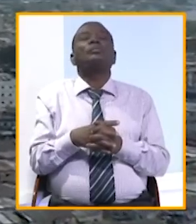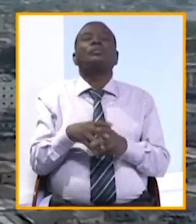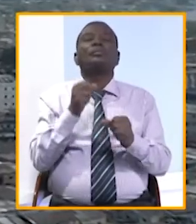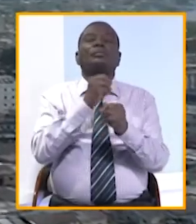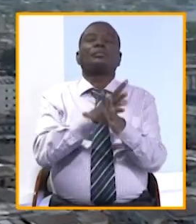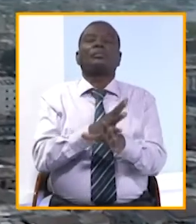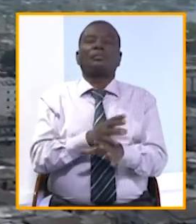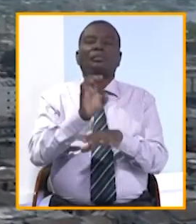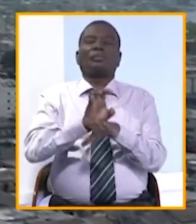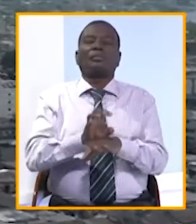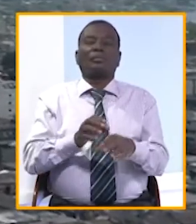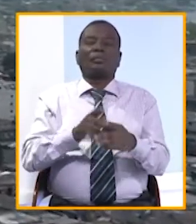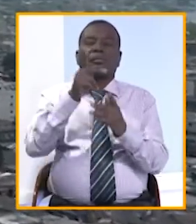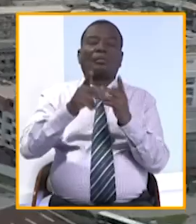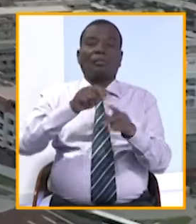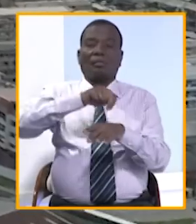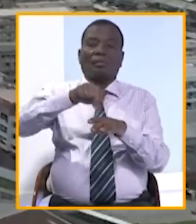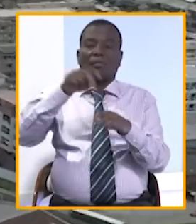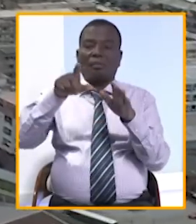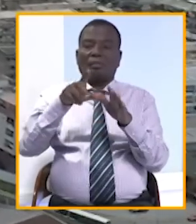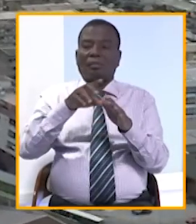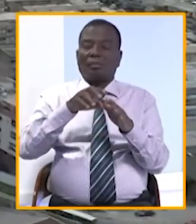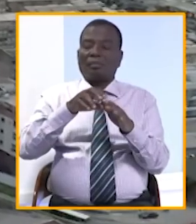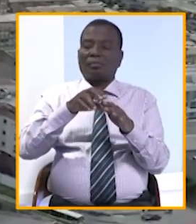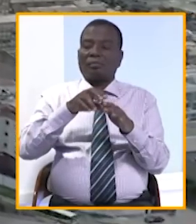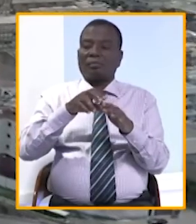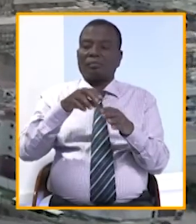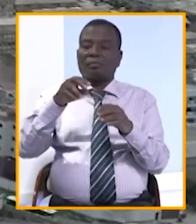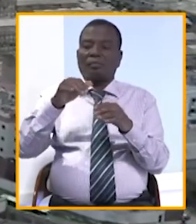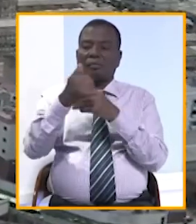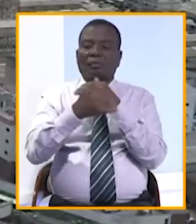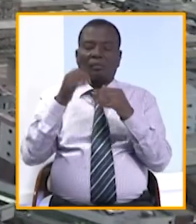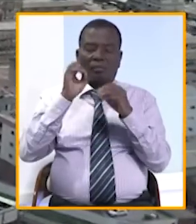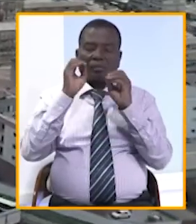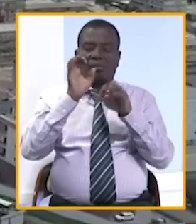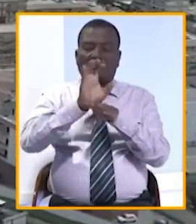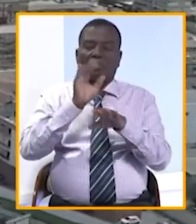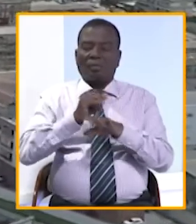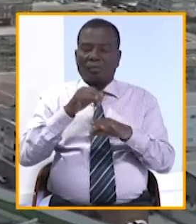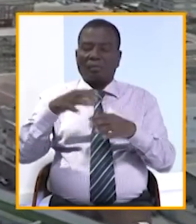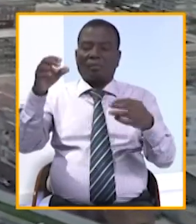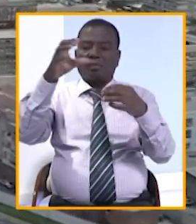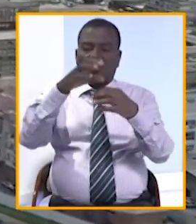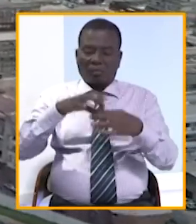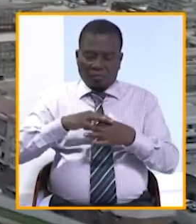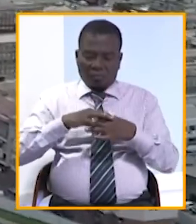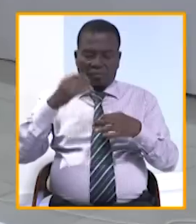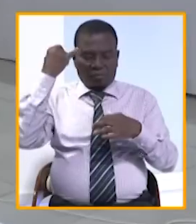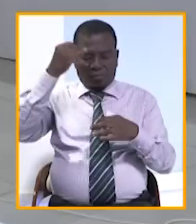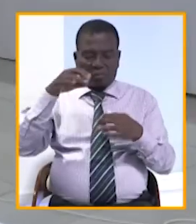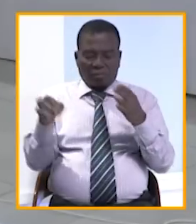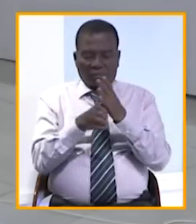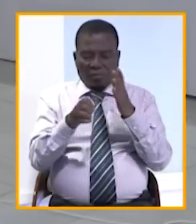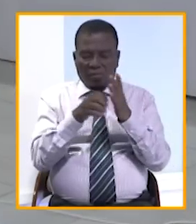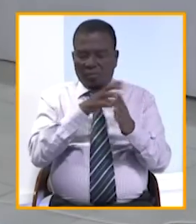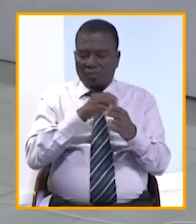Déjà coutumier de plans nationaux de développement périodique, l'État ivoirien s'approprie de plus en plus l'intelligence économique.